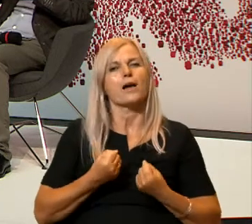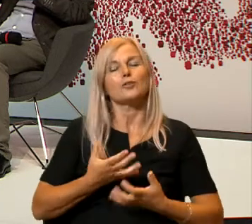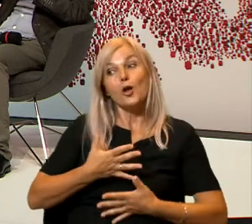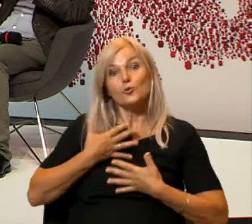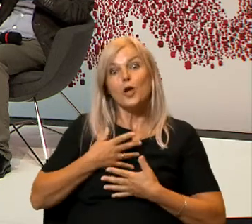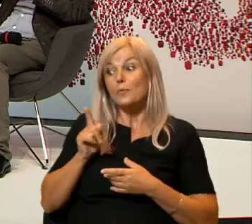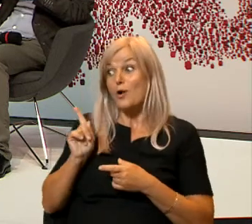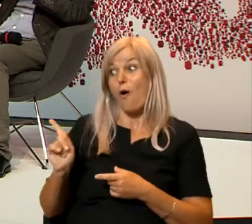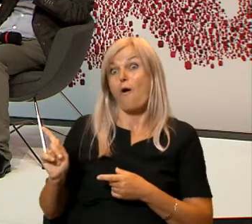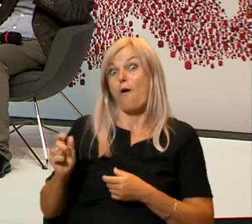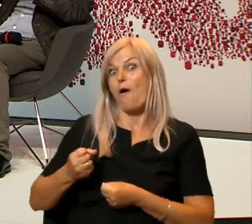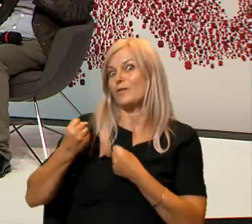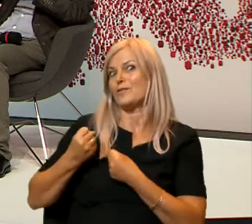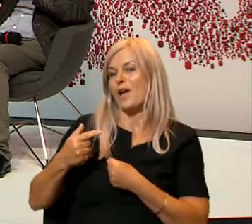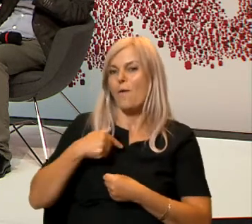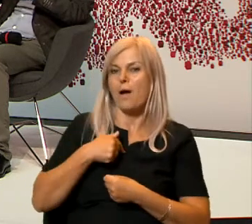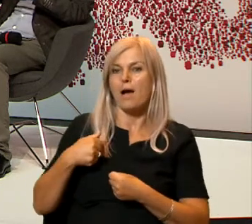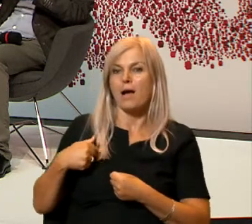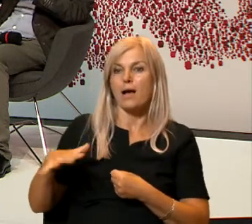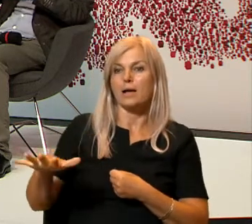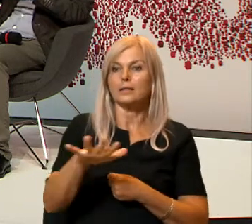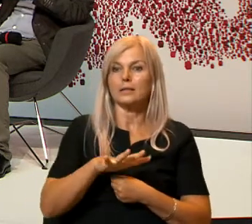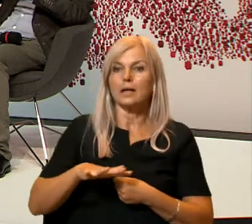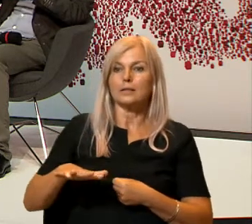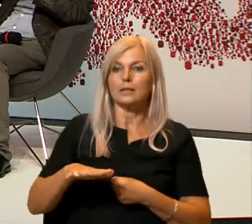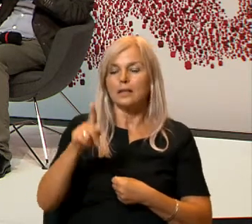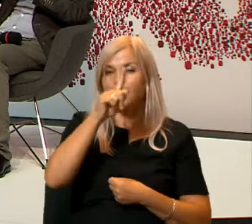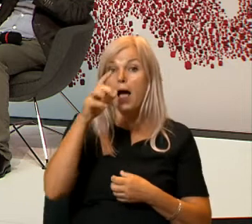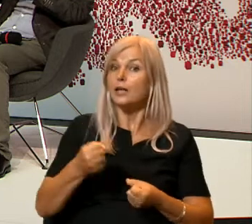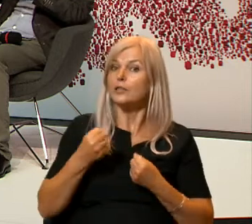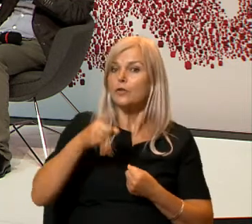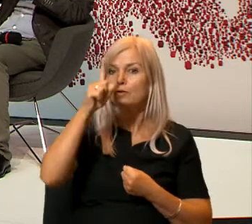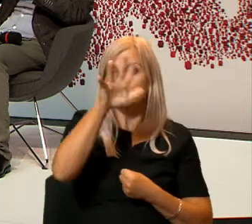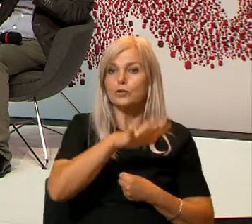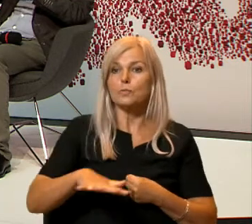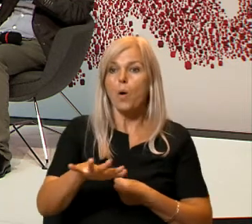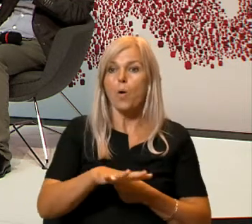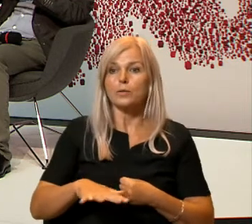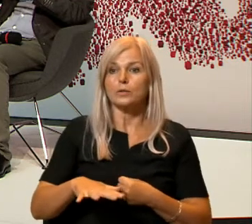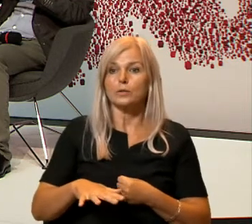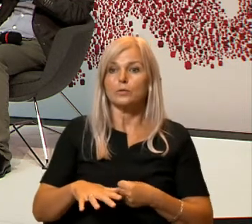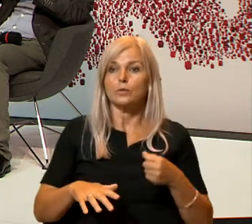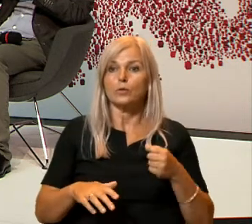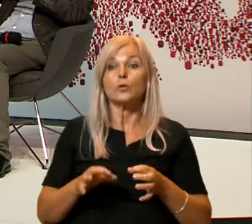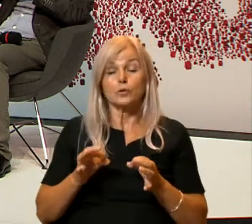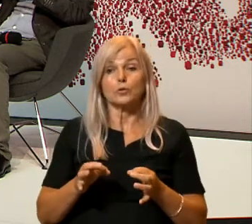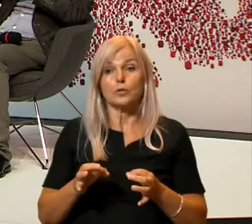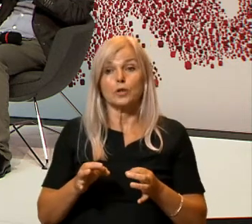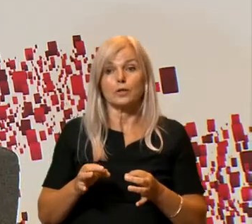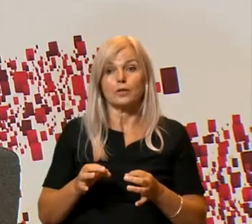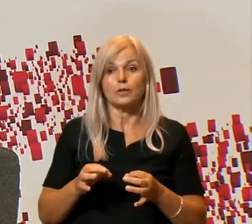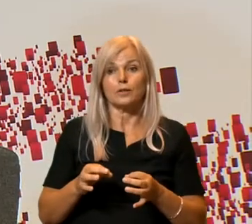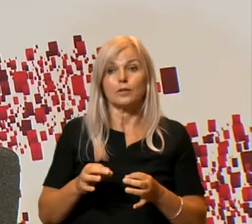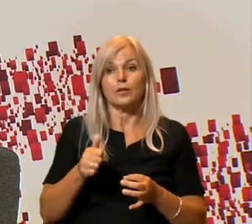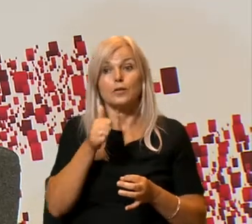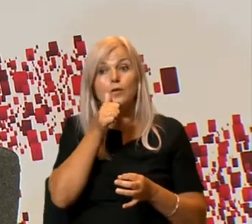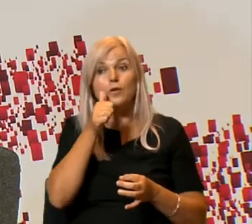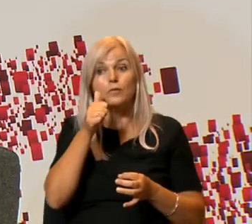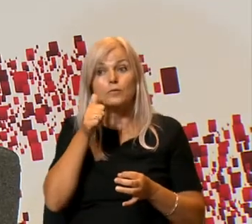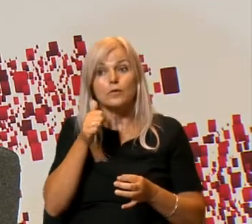inny działa w sferze różnych działalności społecznych. Tutaj obok toczy się dzisiaj i wczoraj taki dzień,